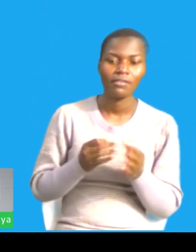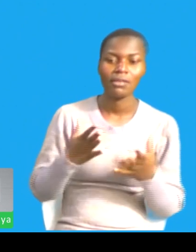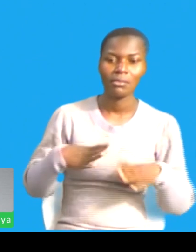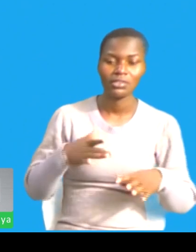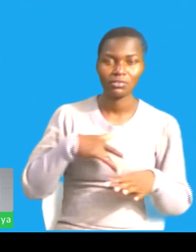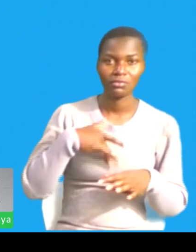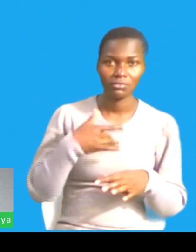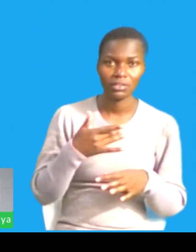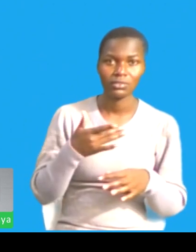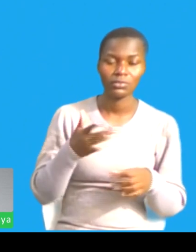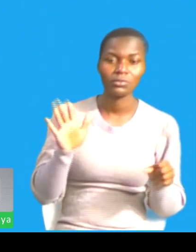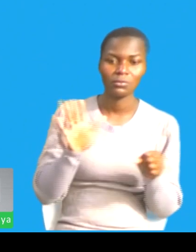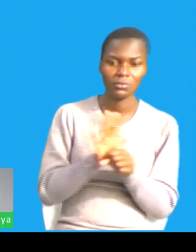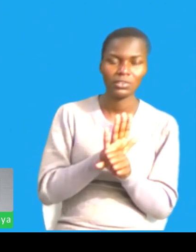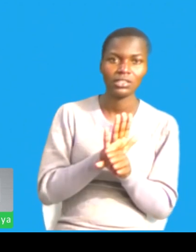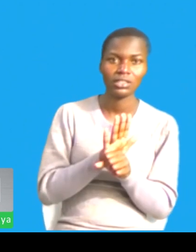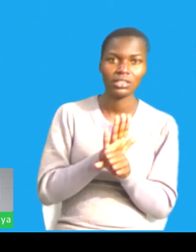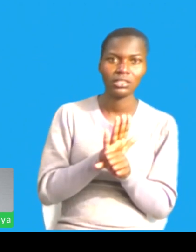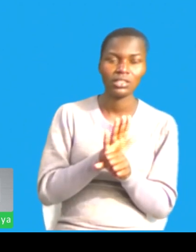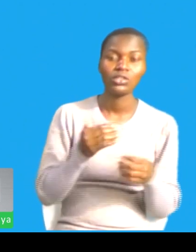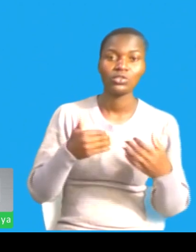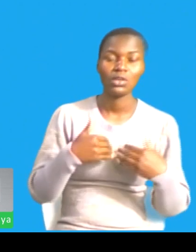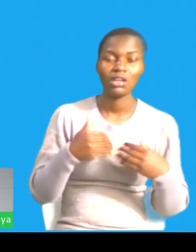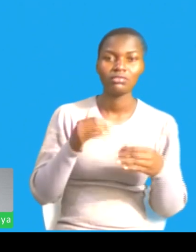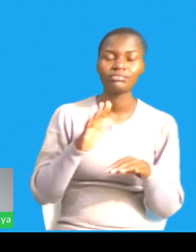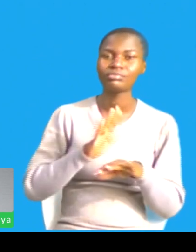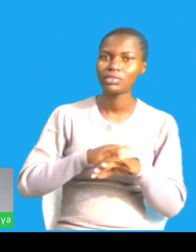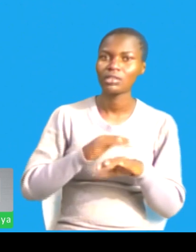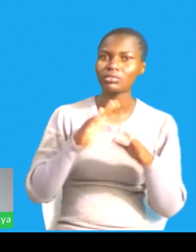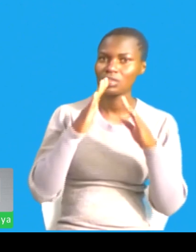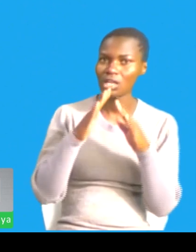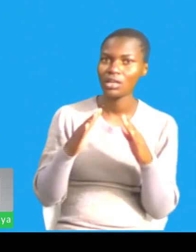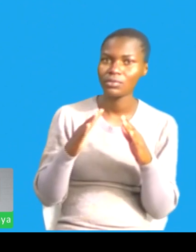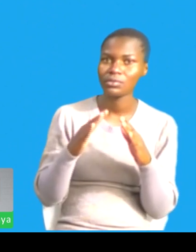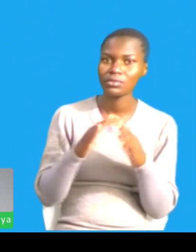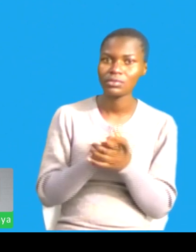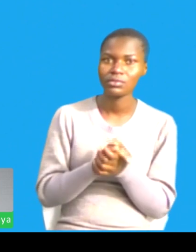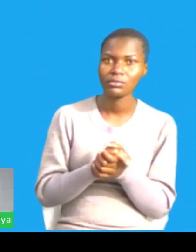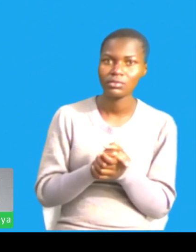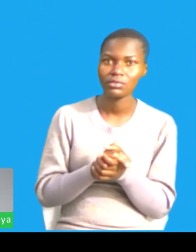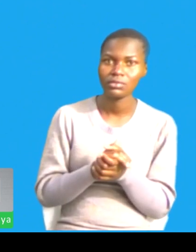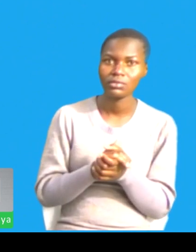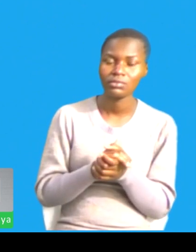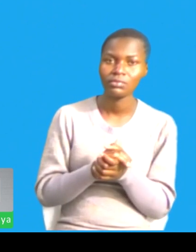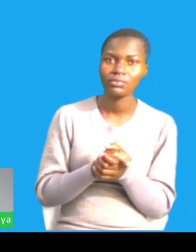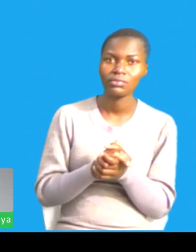na nyumba imekuwa ni kama ni inabidi wapigiane simu ndani ya nyumba